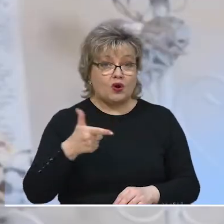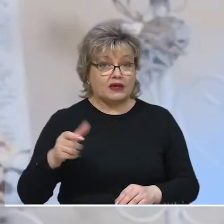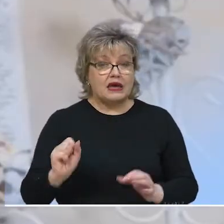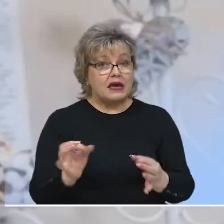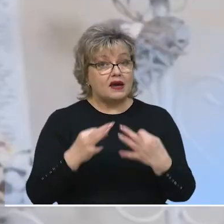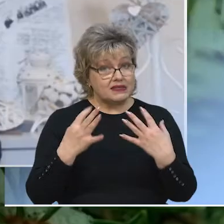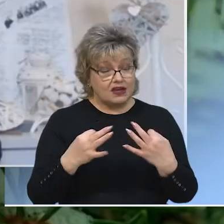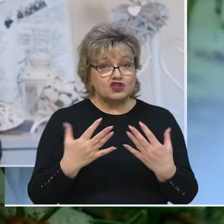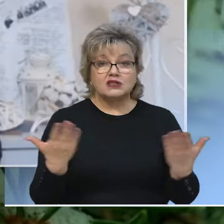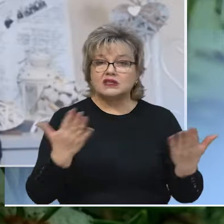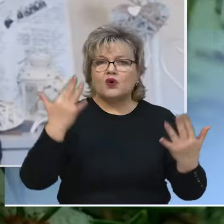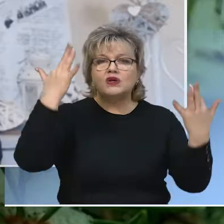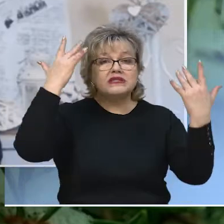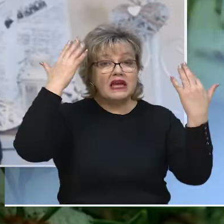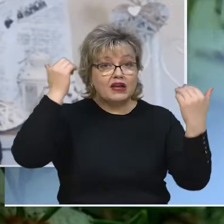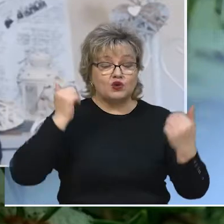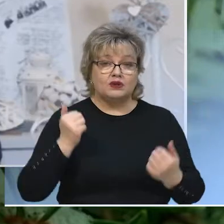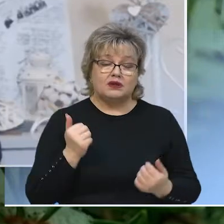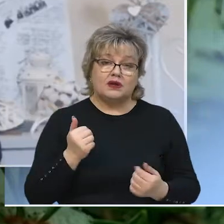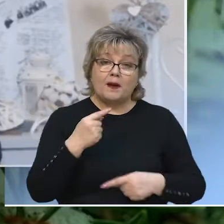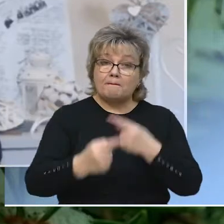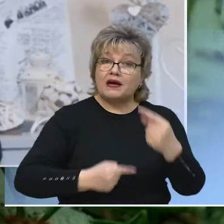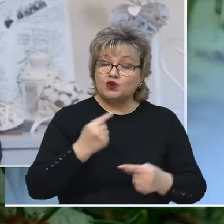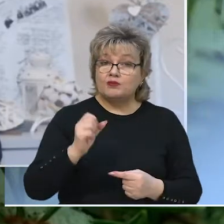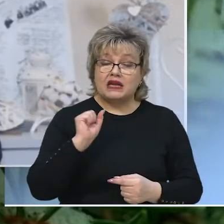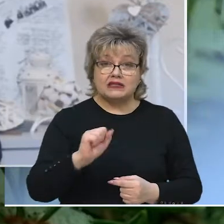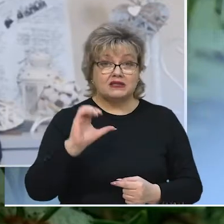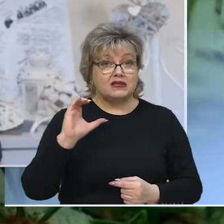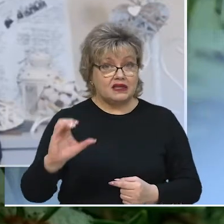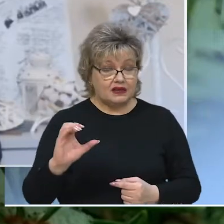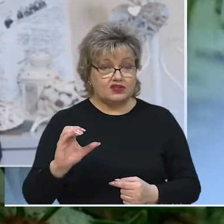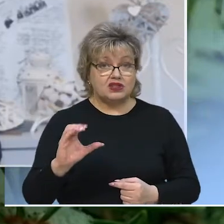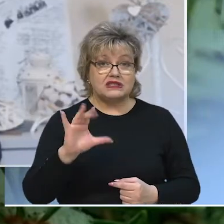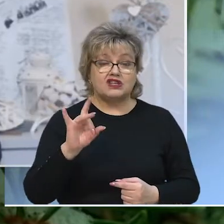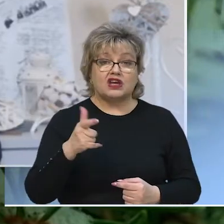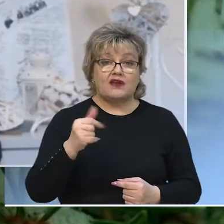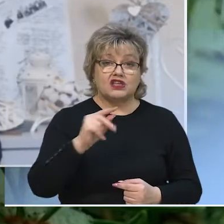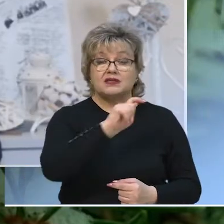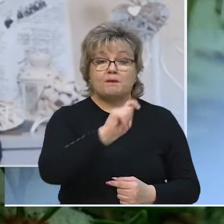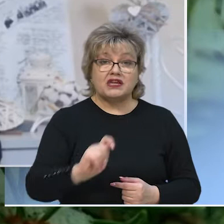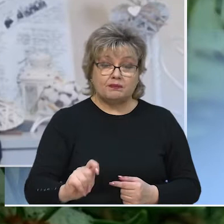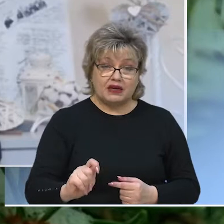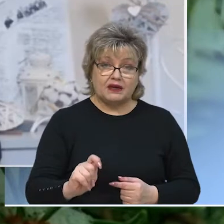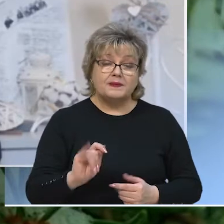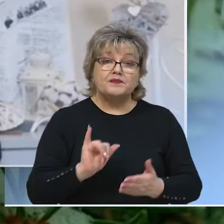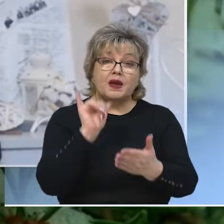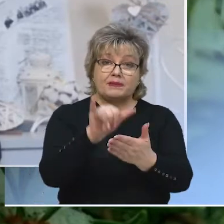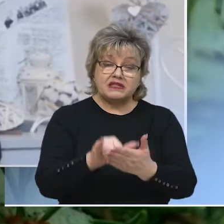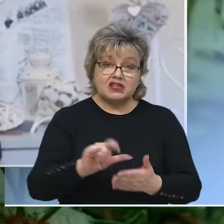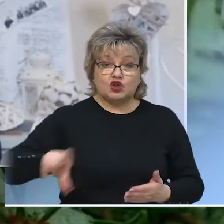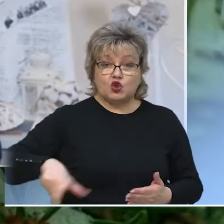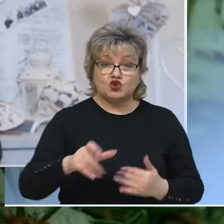Ольга, ну расскажите, с какой целью потомки Александра Сергеевича, Александр и Серж Гревенец прибыли,